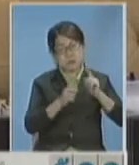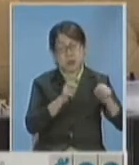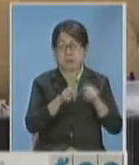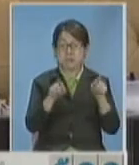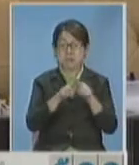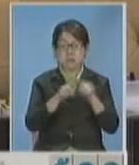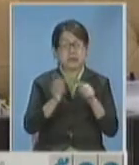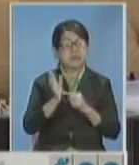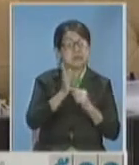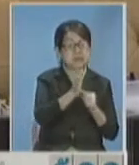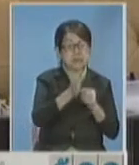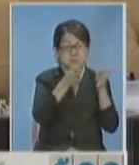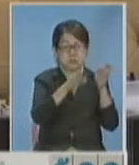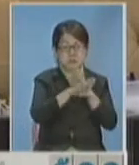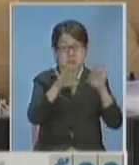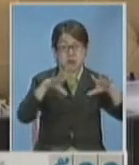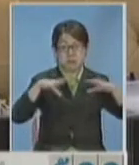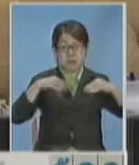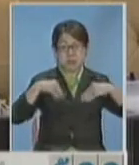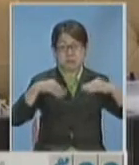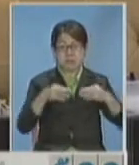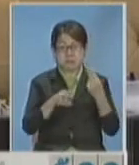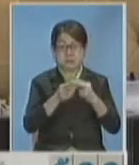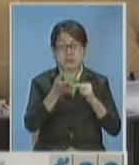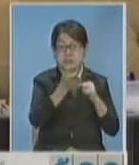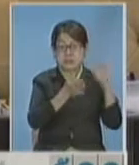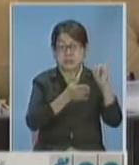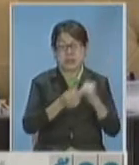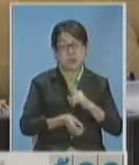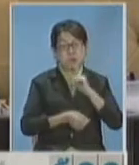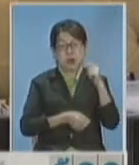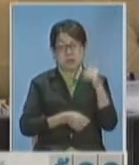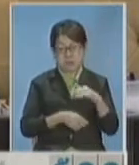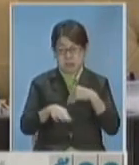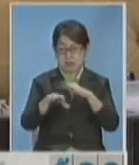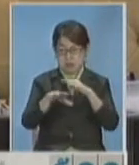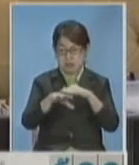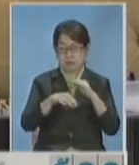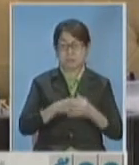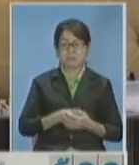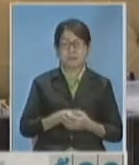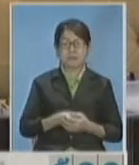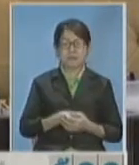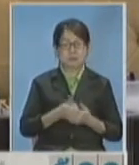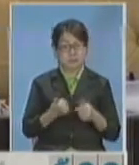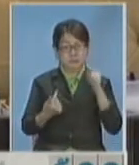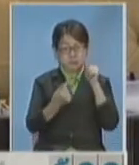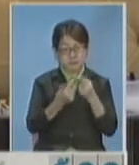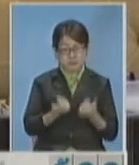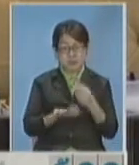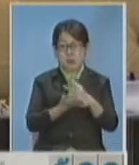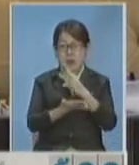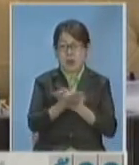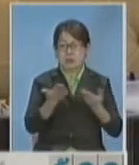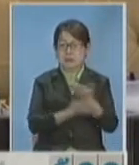างใจยังไม่มีสิทธิพูดเลยครับถ้าไม่ยื่นถอดถอนขอย้ำนะครับนี่คือวาระงบประ